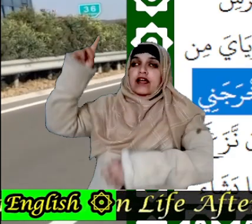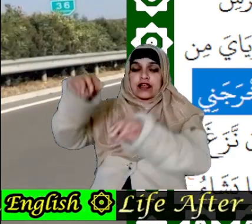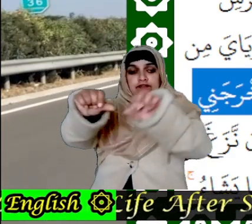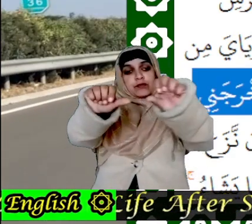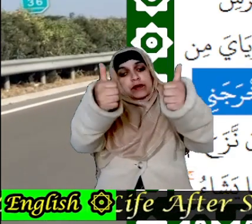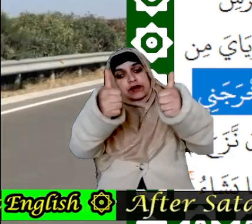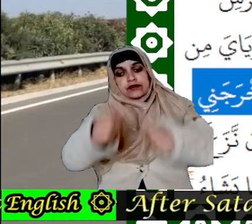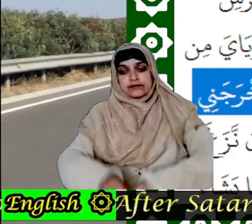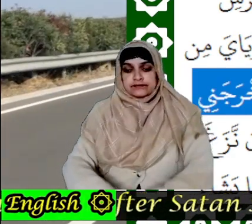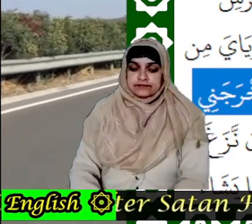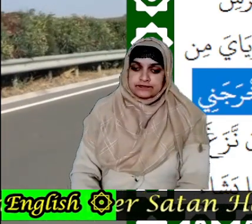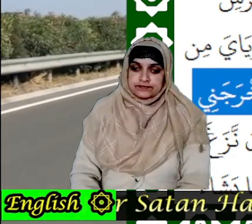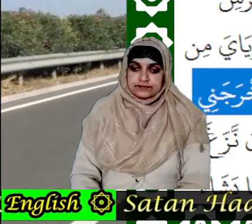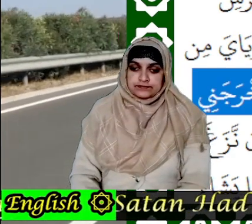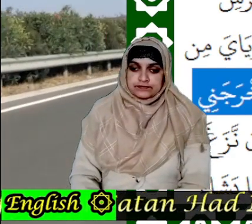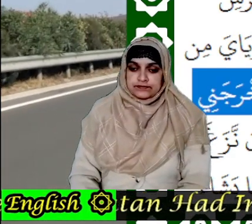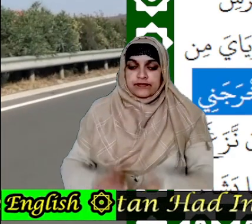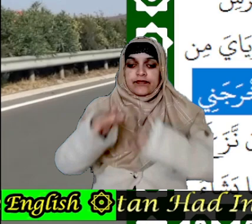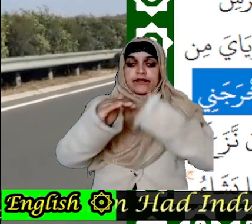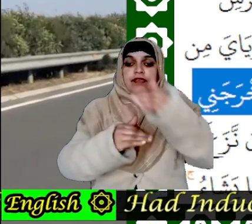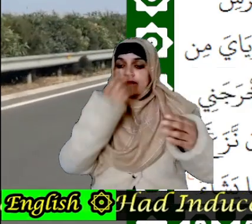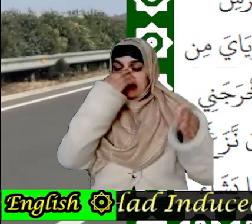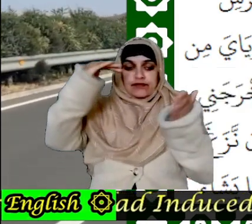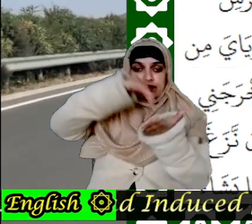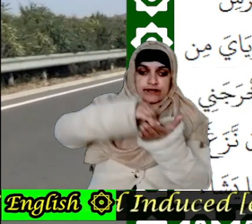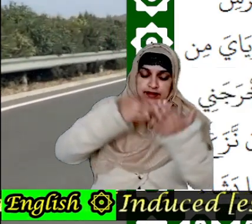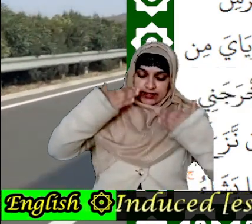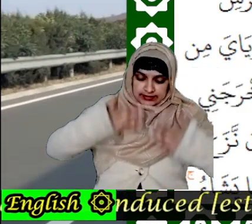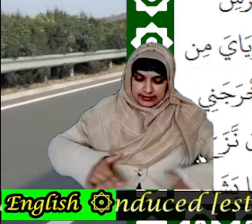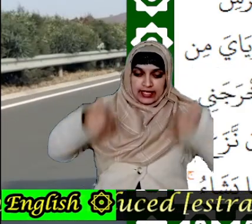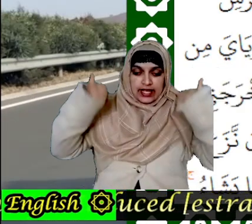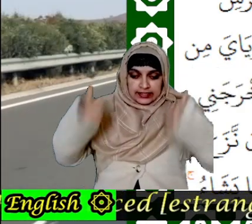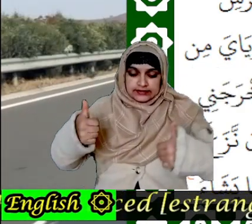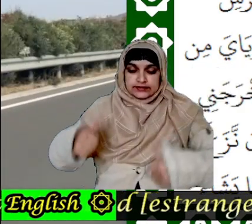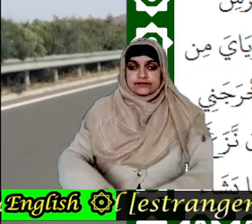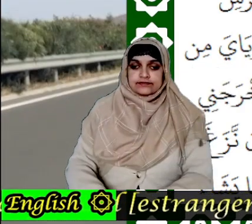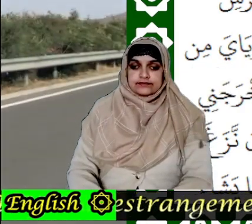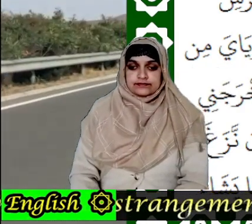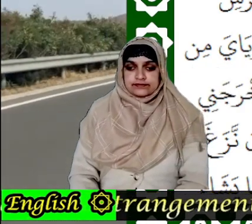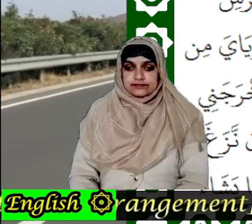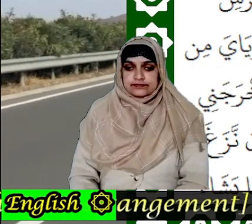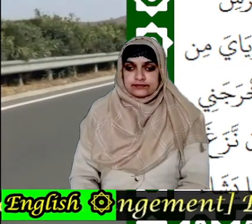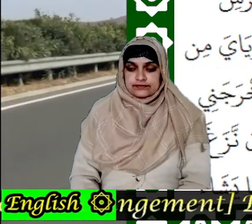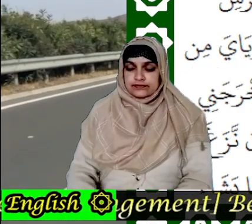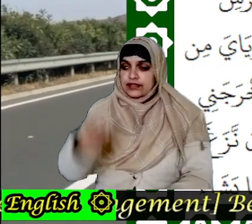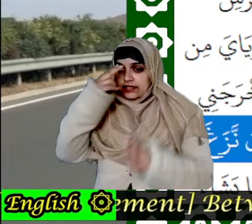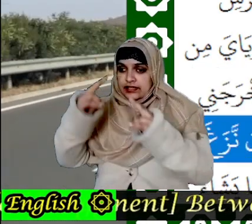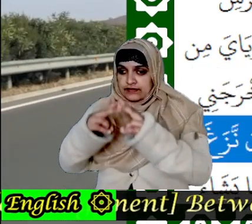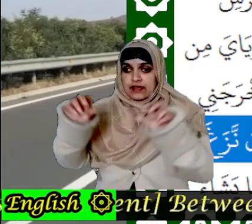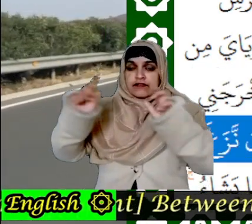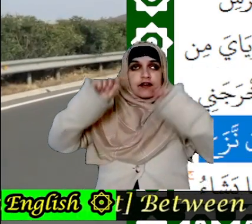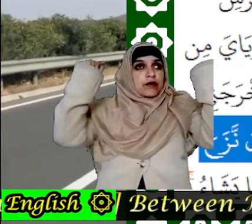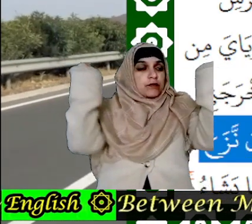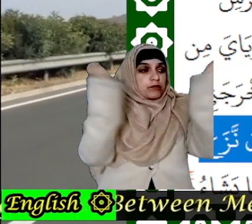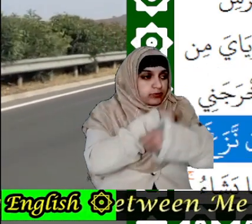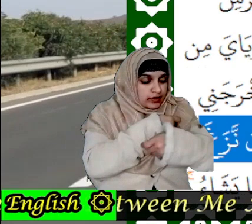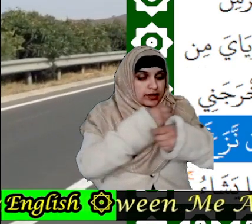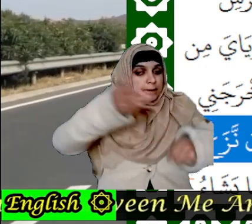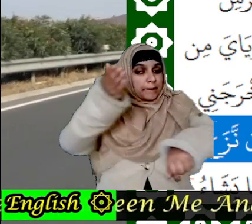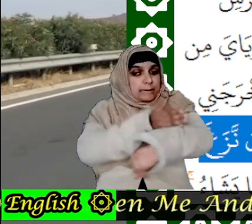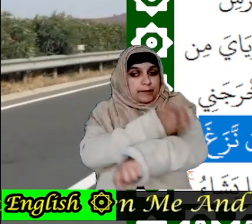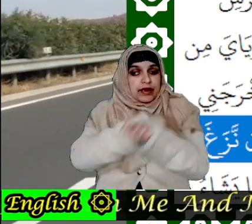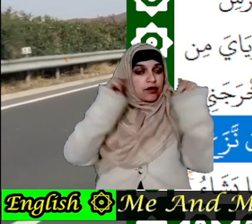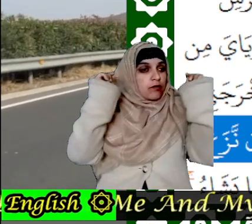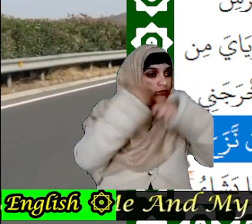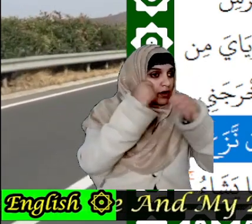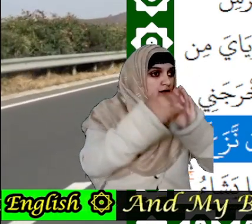قده وقد آسنبي إذا خرجني وقنا باسنا التولي من السجن هدار إسن الله